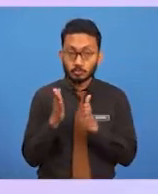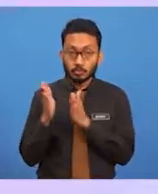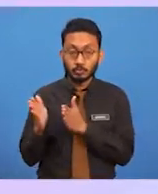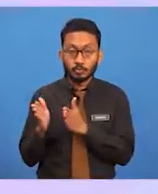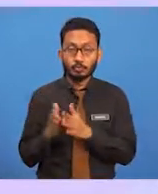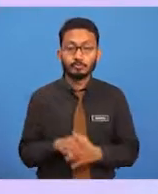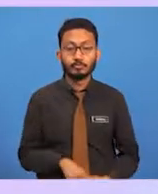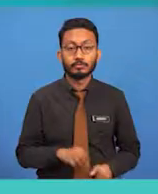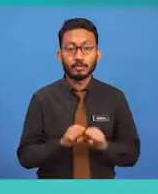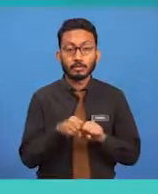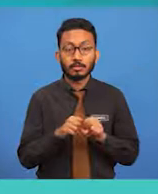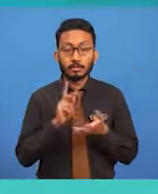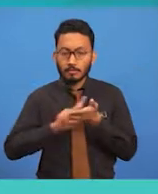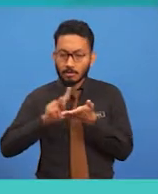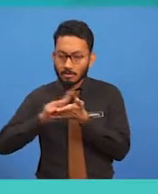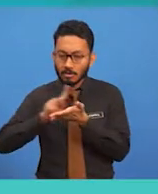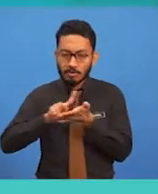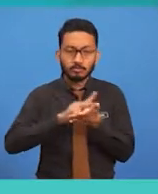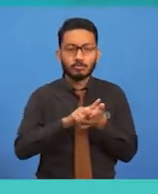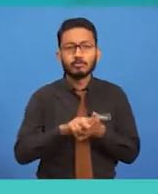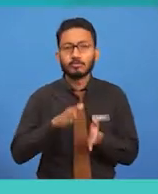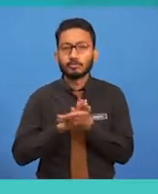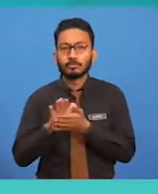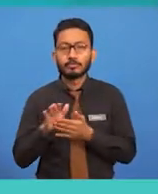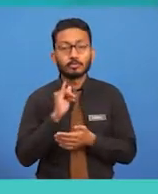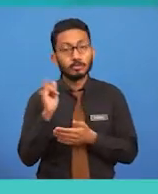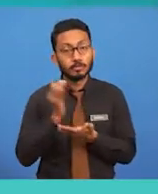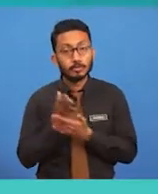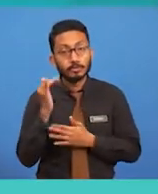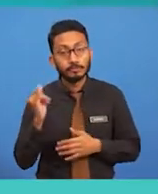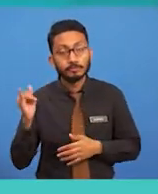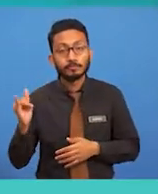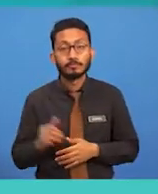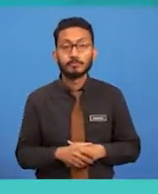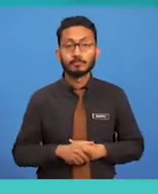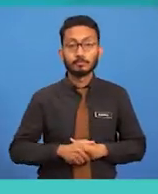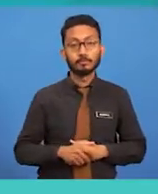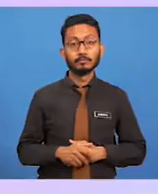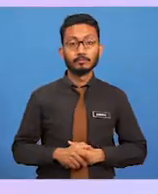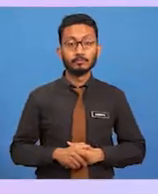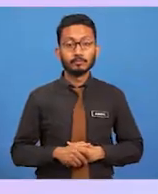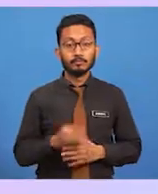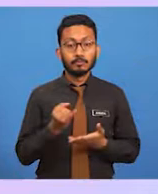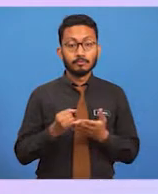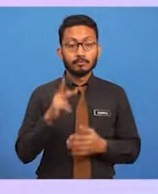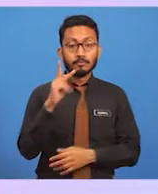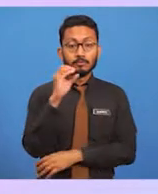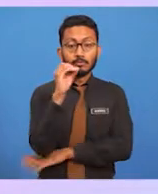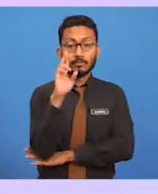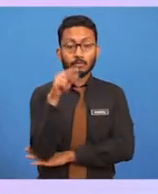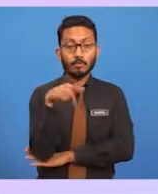seimbang. Baiklah, seterusnya kita lihat pula rekaan korporat yang ketiga,